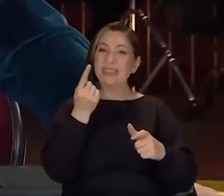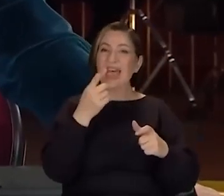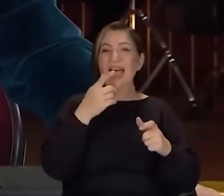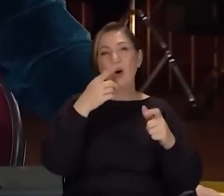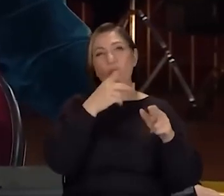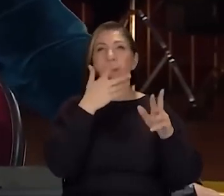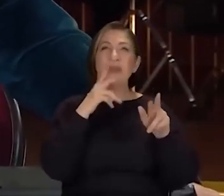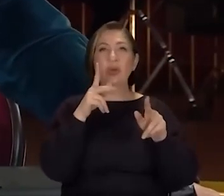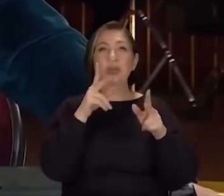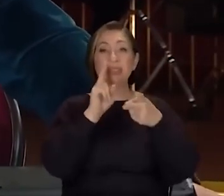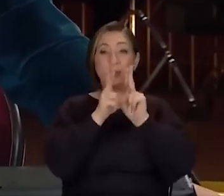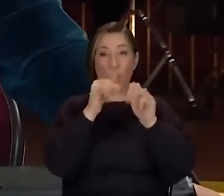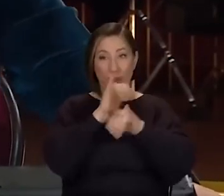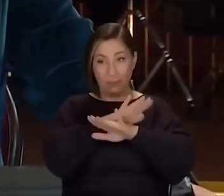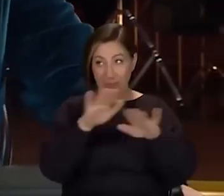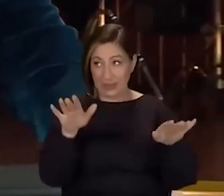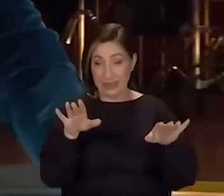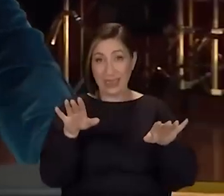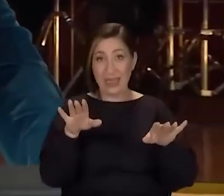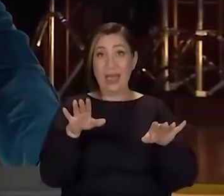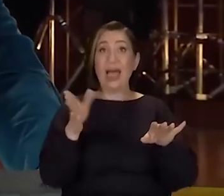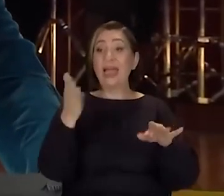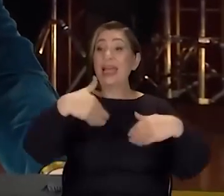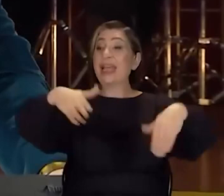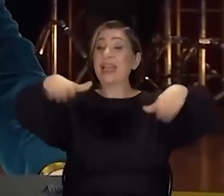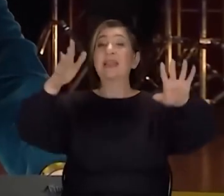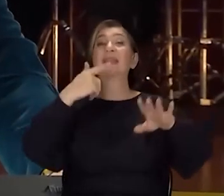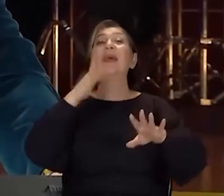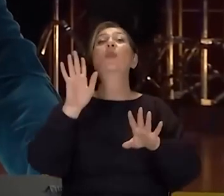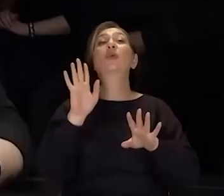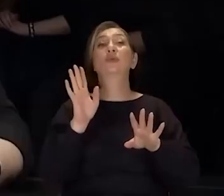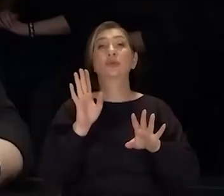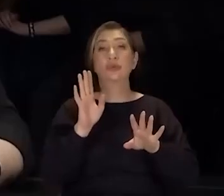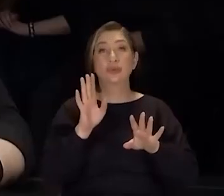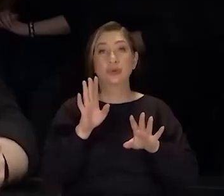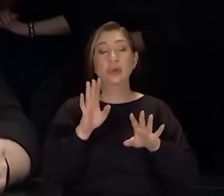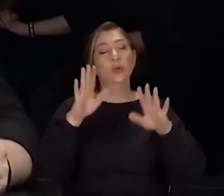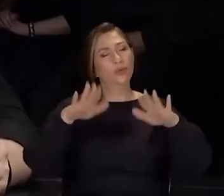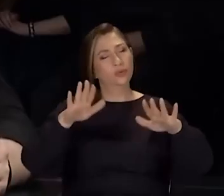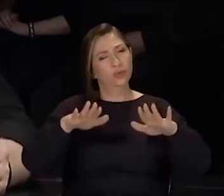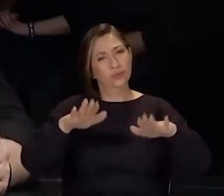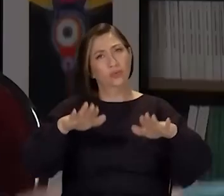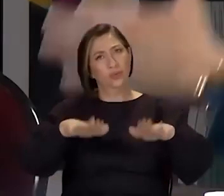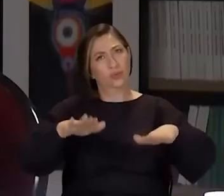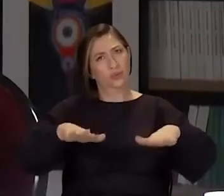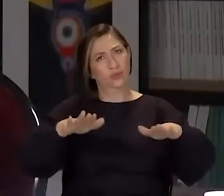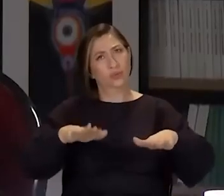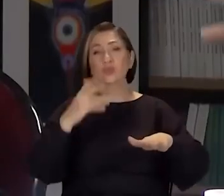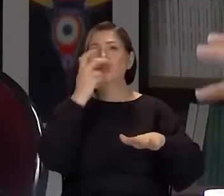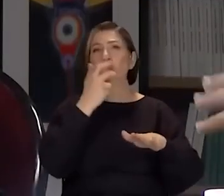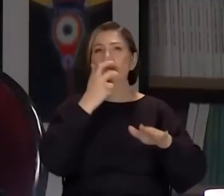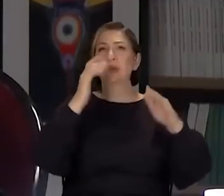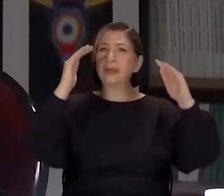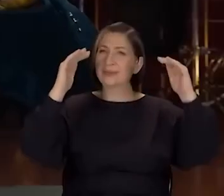after hours'uz. Yani oyundan sonra herkes hadi kış hadi güle güle oyun bitti demiyoruz. Süper. Oturun diyoruz.